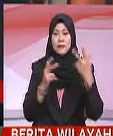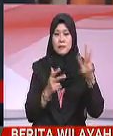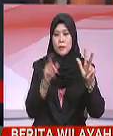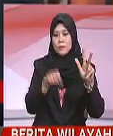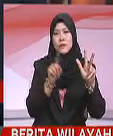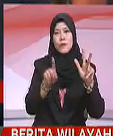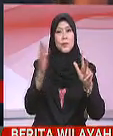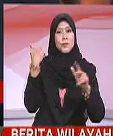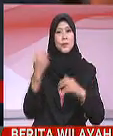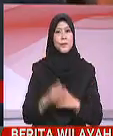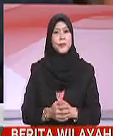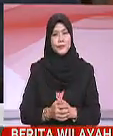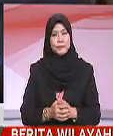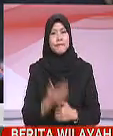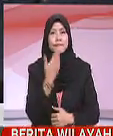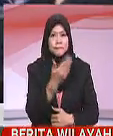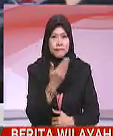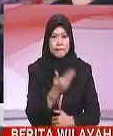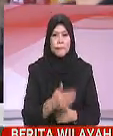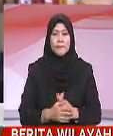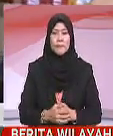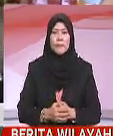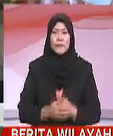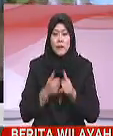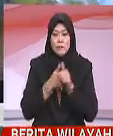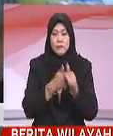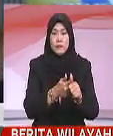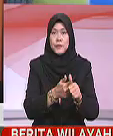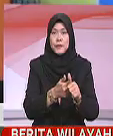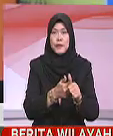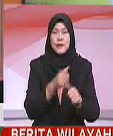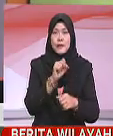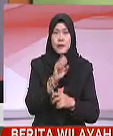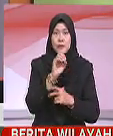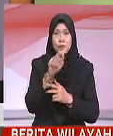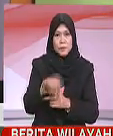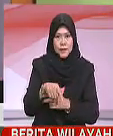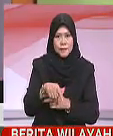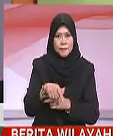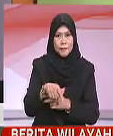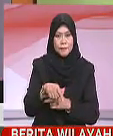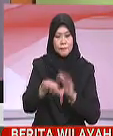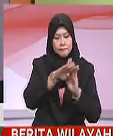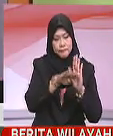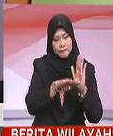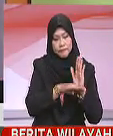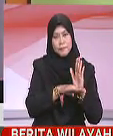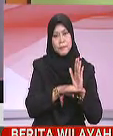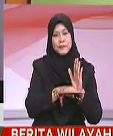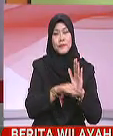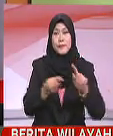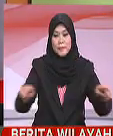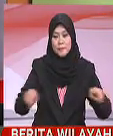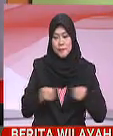lalu? Baik, terima kasih. Untuk pematuhan standard operating procedure di pusat pemindahan sementara